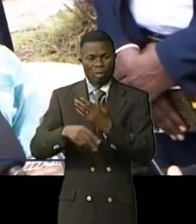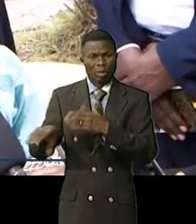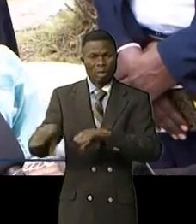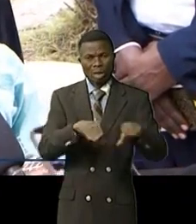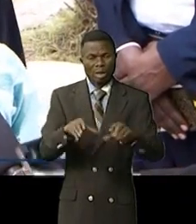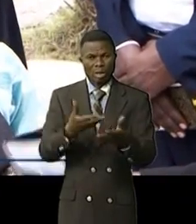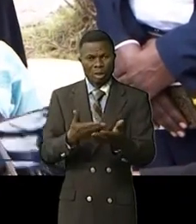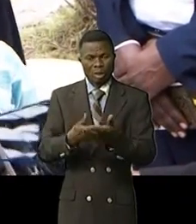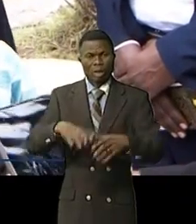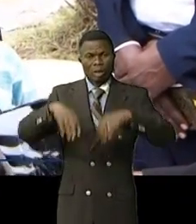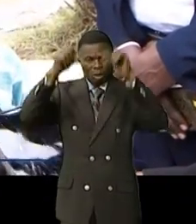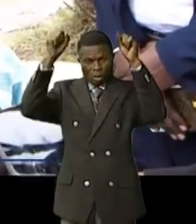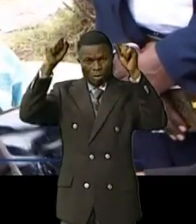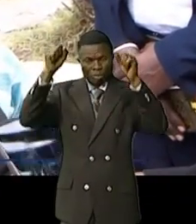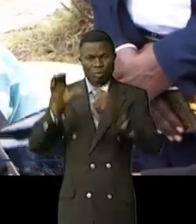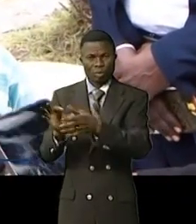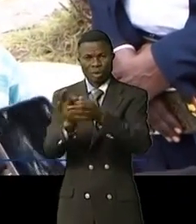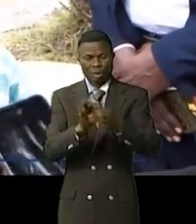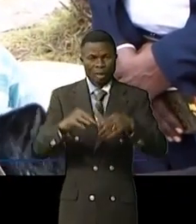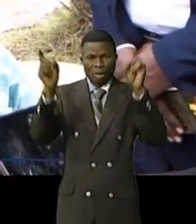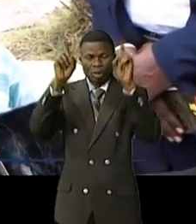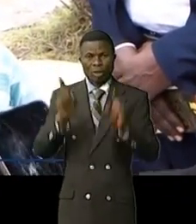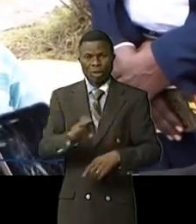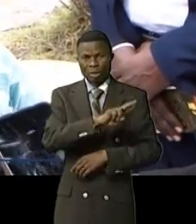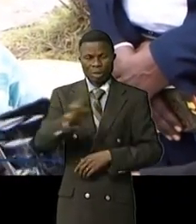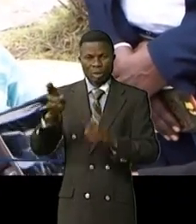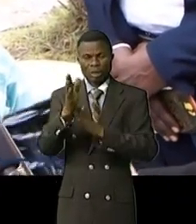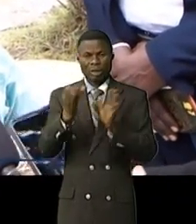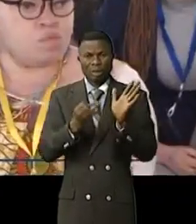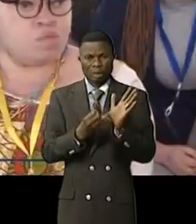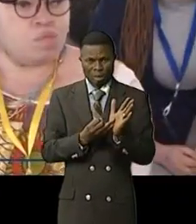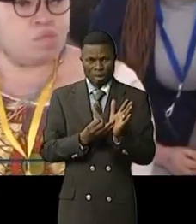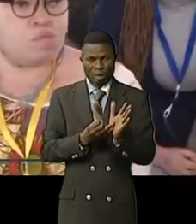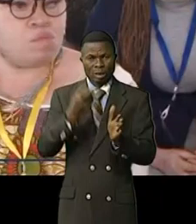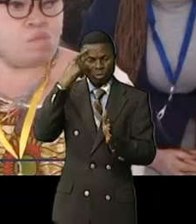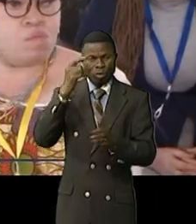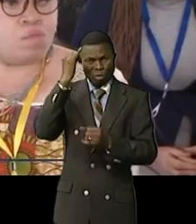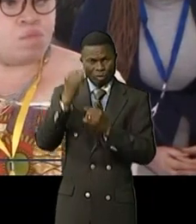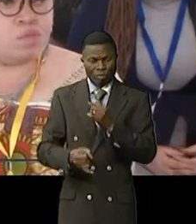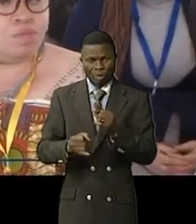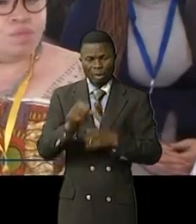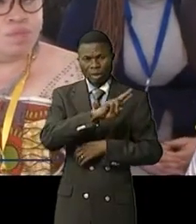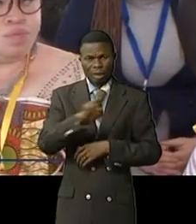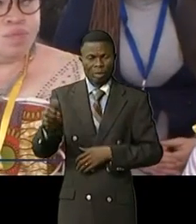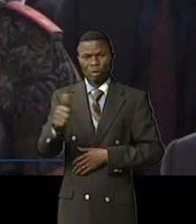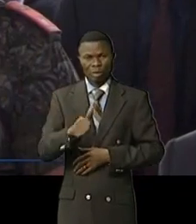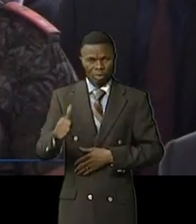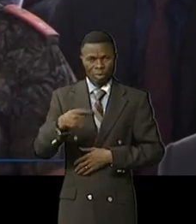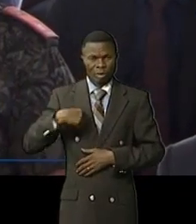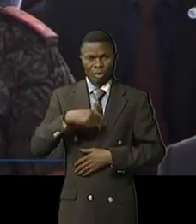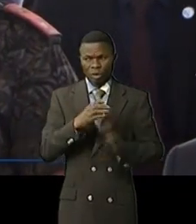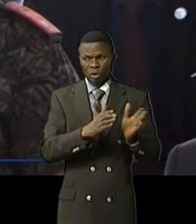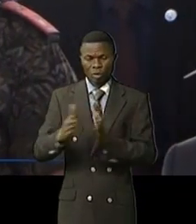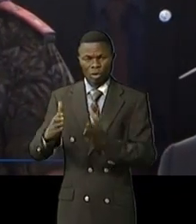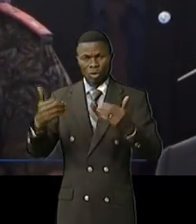été adopté au niveau de l'Union africaine en 2017 pour se terminer en 2021. Nous avons prévu